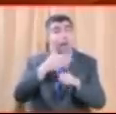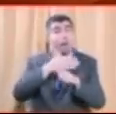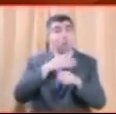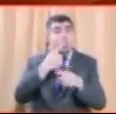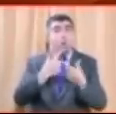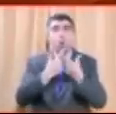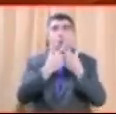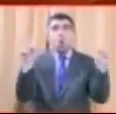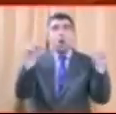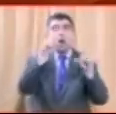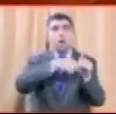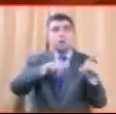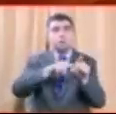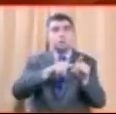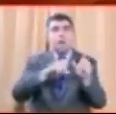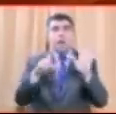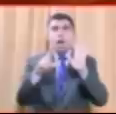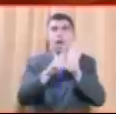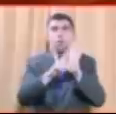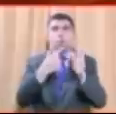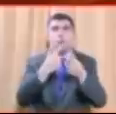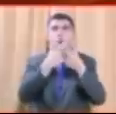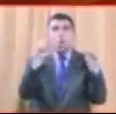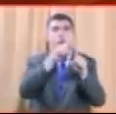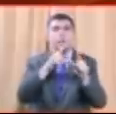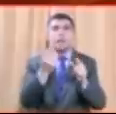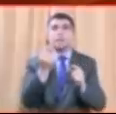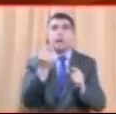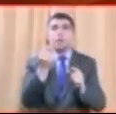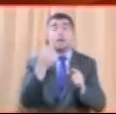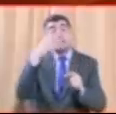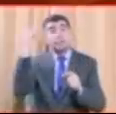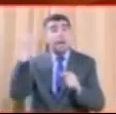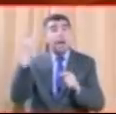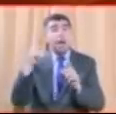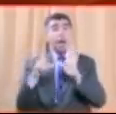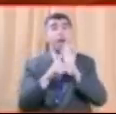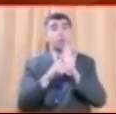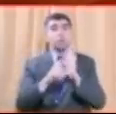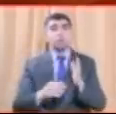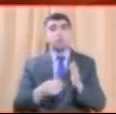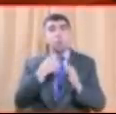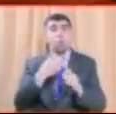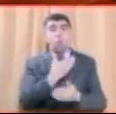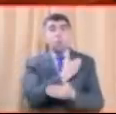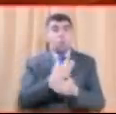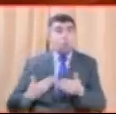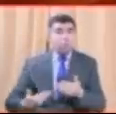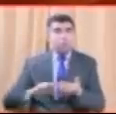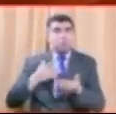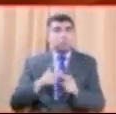وحرية المنافسة، كنساو الدستور. راه الحكومة ما عندها الحق إلا